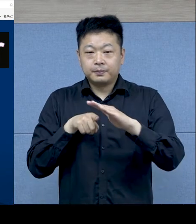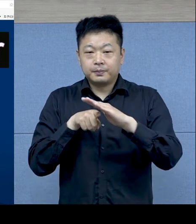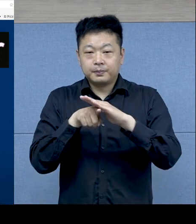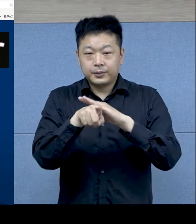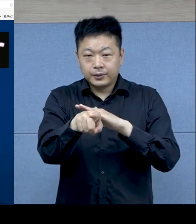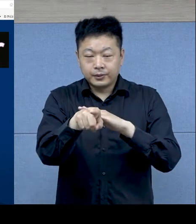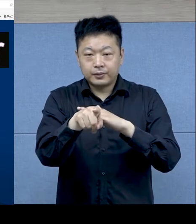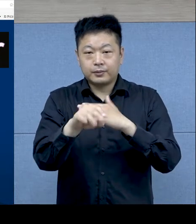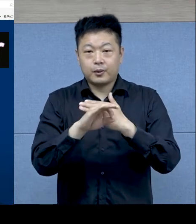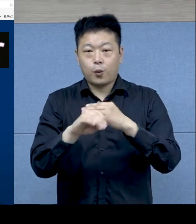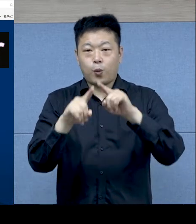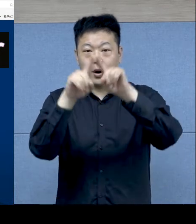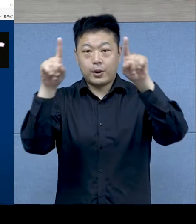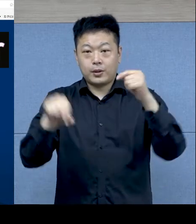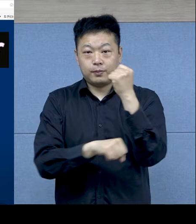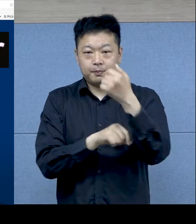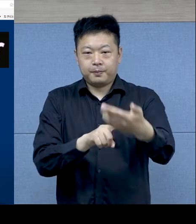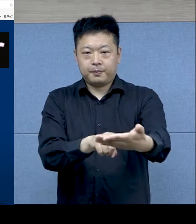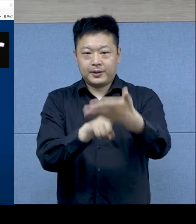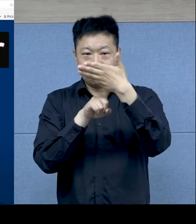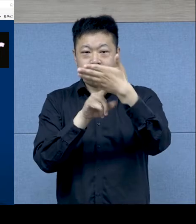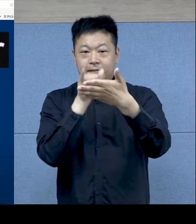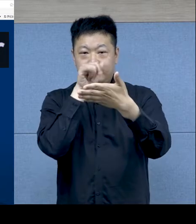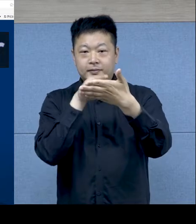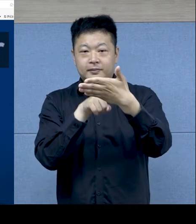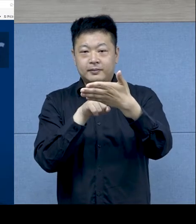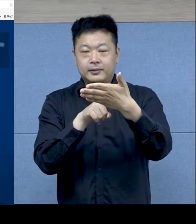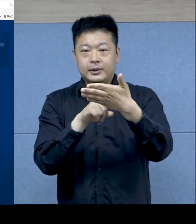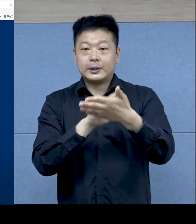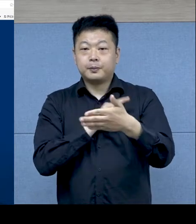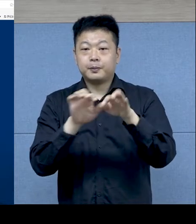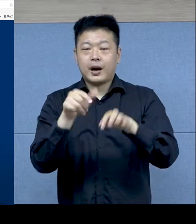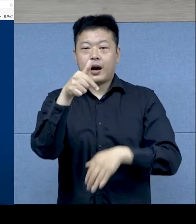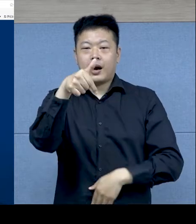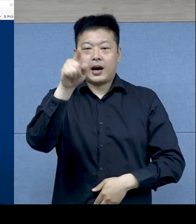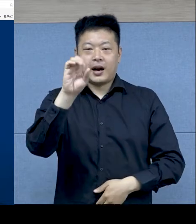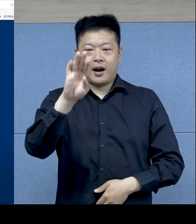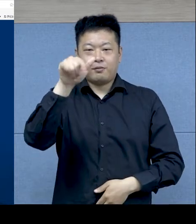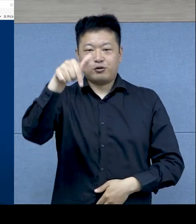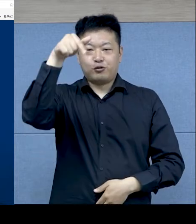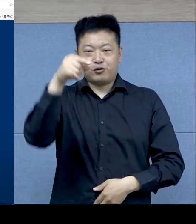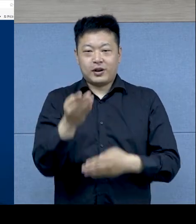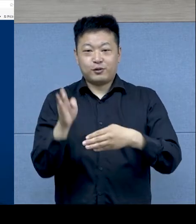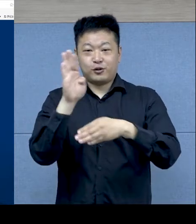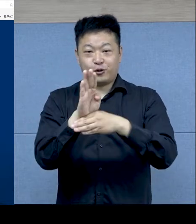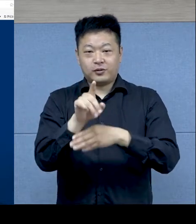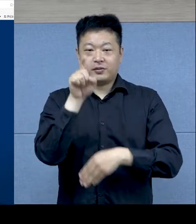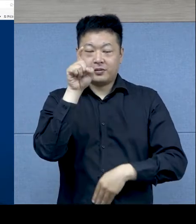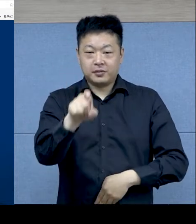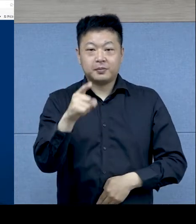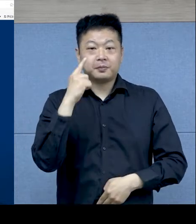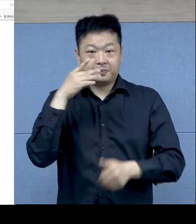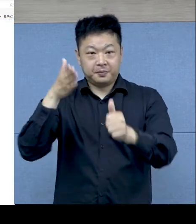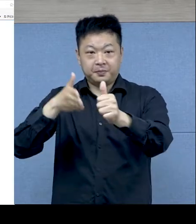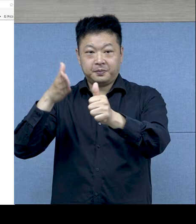접속하시면 이렇게 메인 화면이 뜨는데요. 메인 화면에서 저희 강북구를 클릭해 주세요.